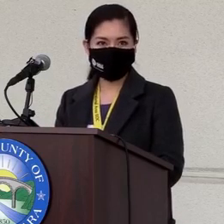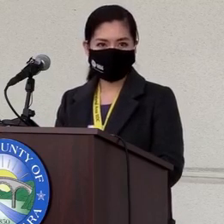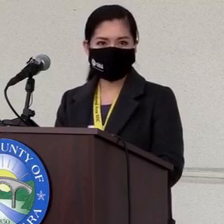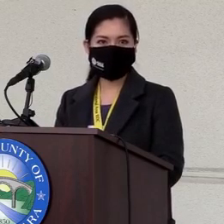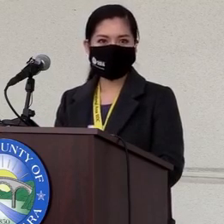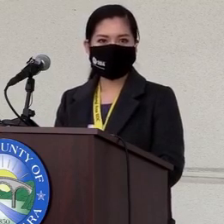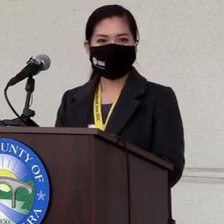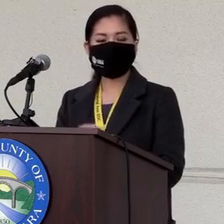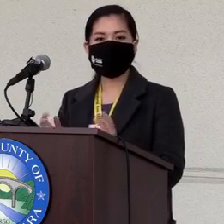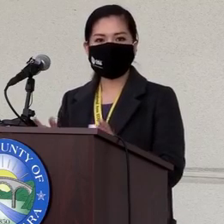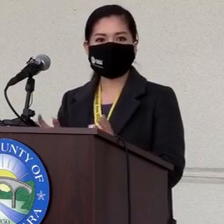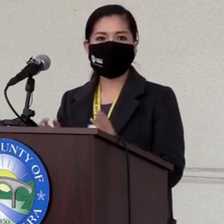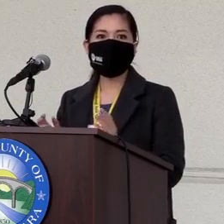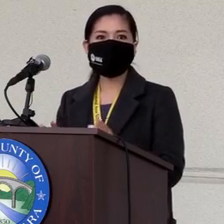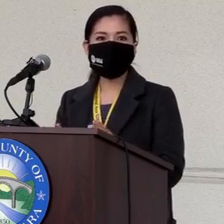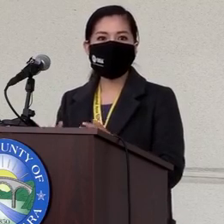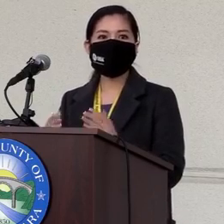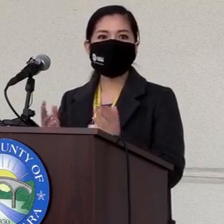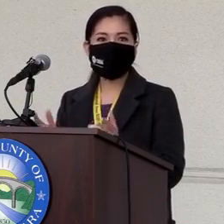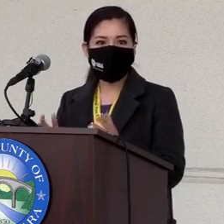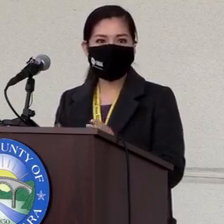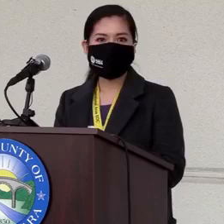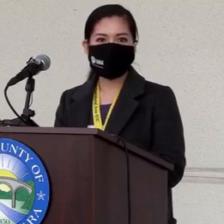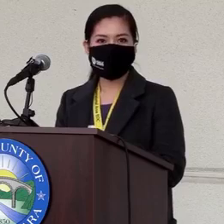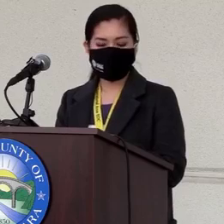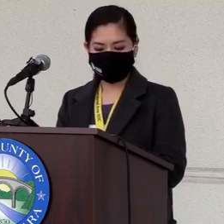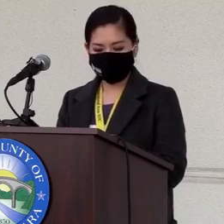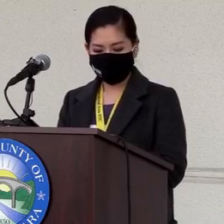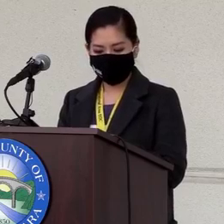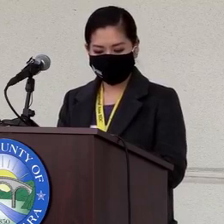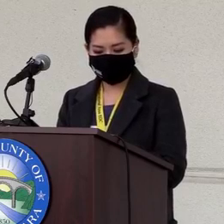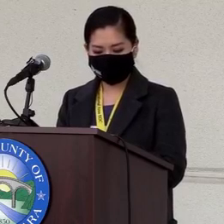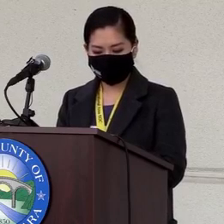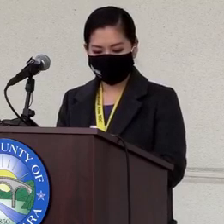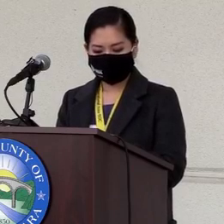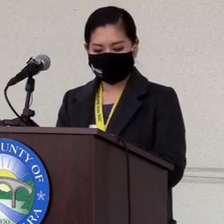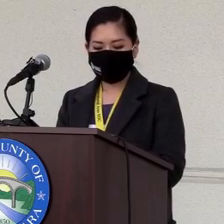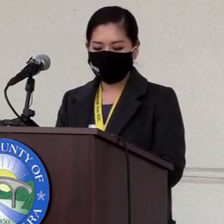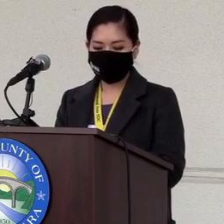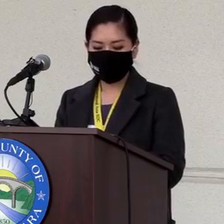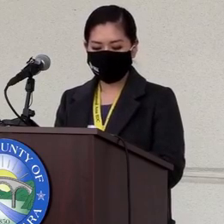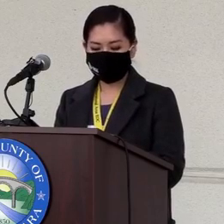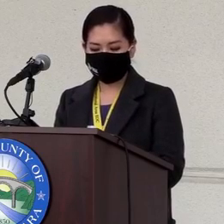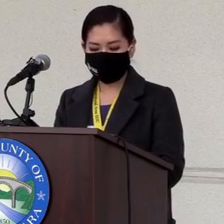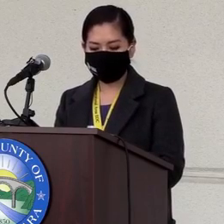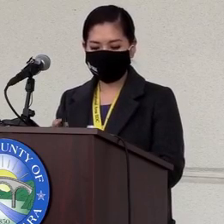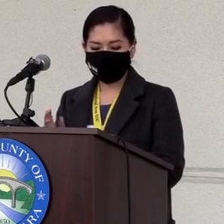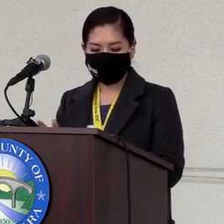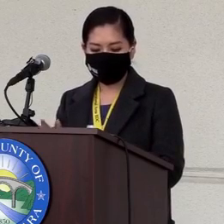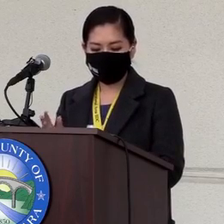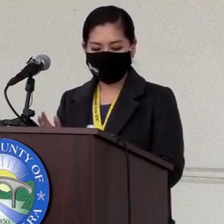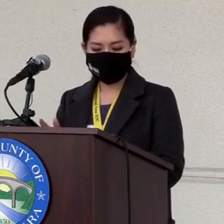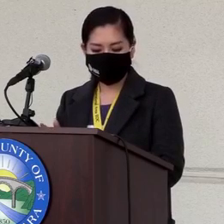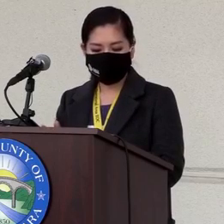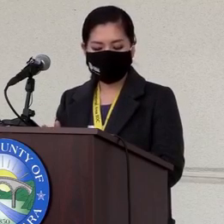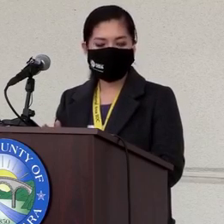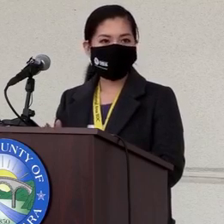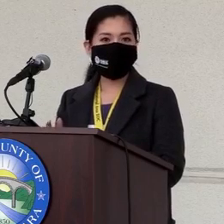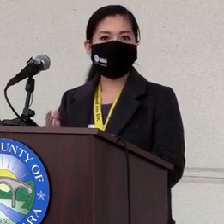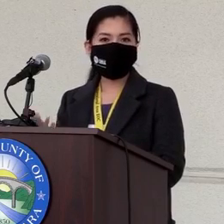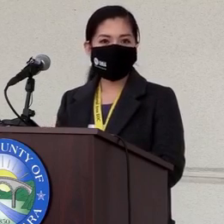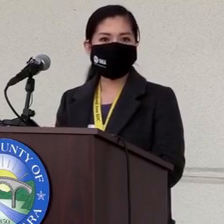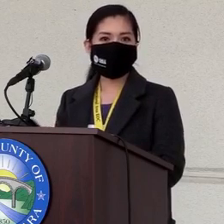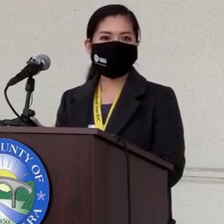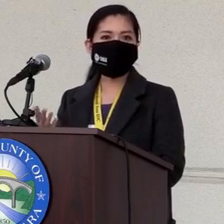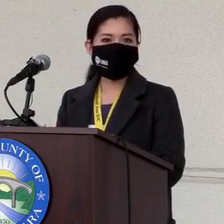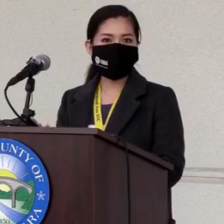bị tổn thương thì cũng sẽ có nguy cơ cao hơn để bị nhiễm COVID-19. Các cơ sở chăm sóc dài hạn và những người vô gia cư